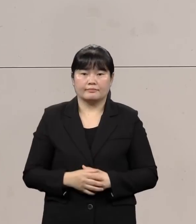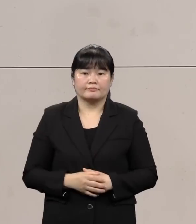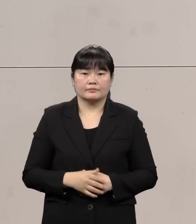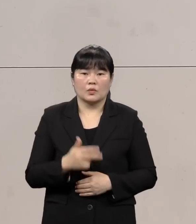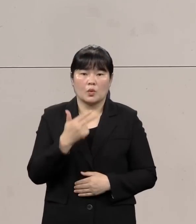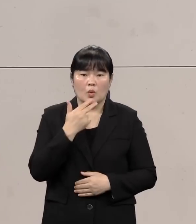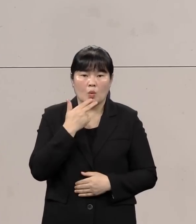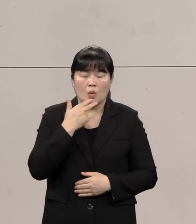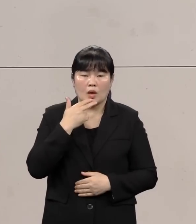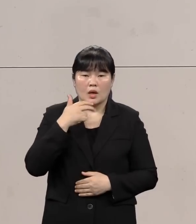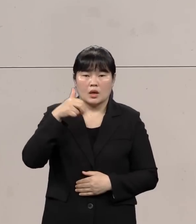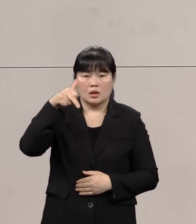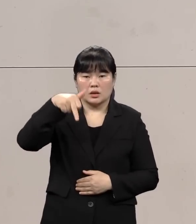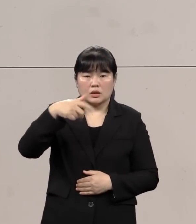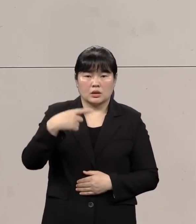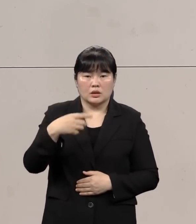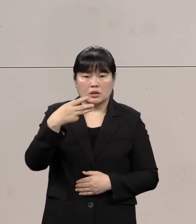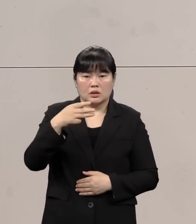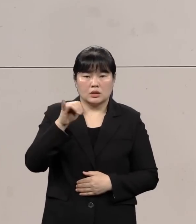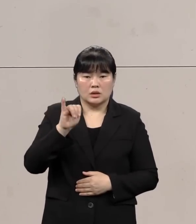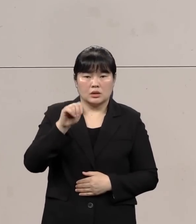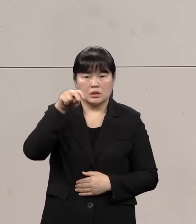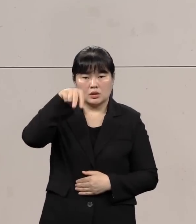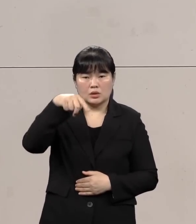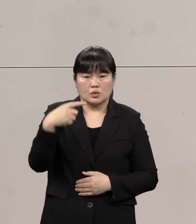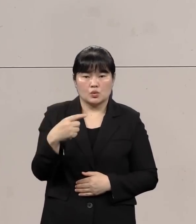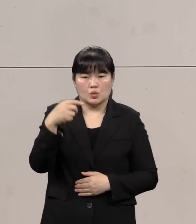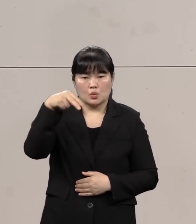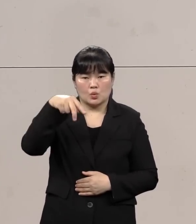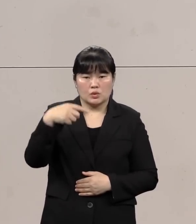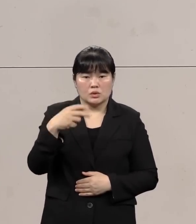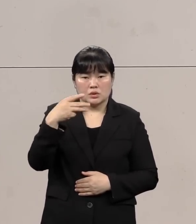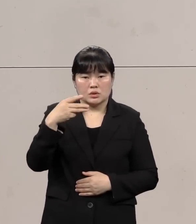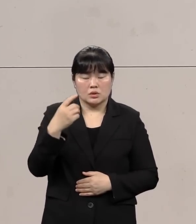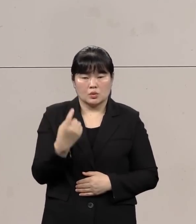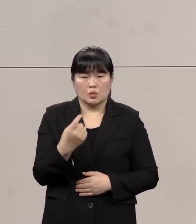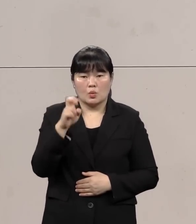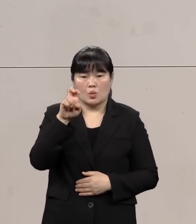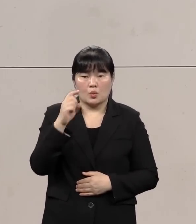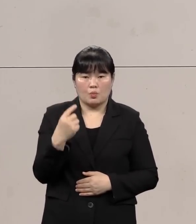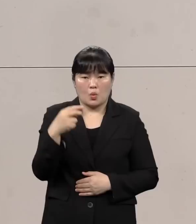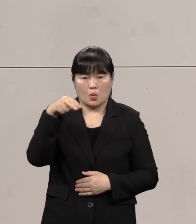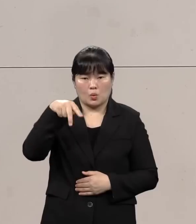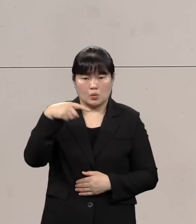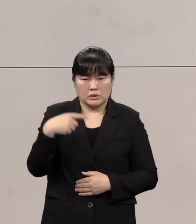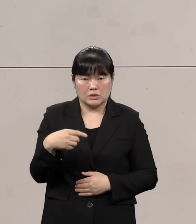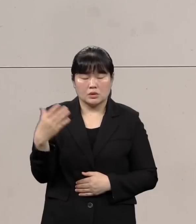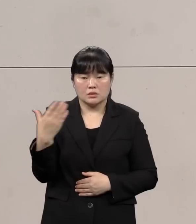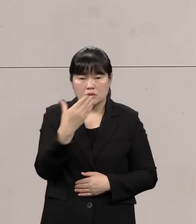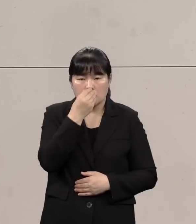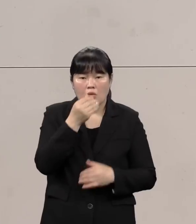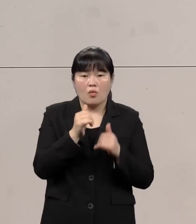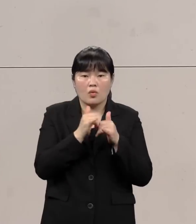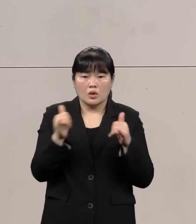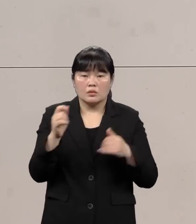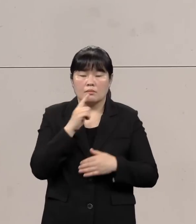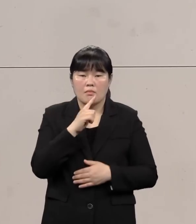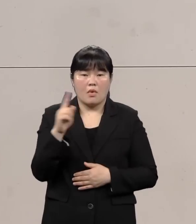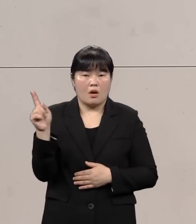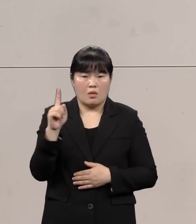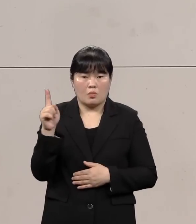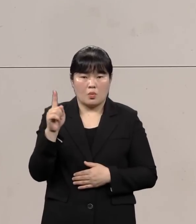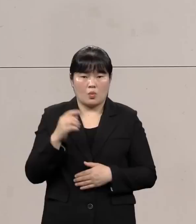요한 크리스토스토머스 성인은 비록 루카복음서 속에 비유이지만 강도를